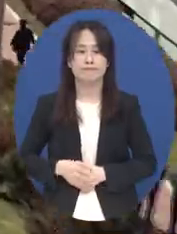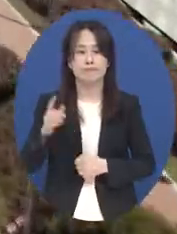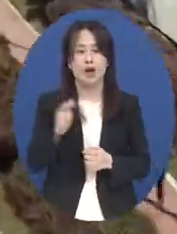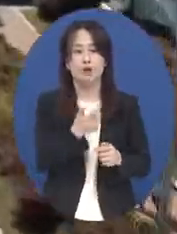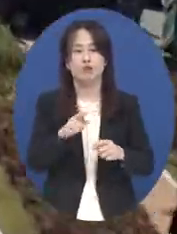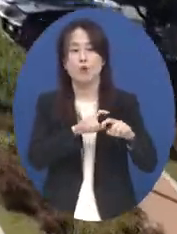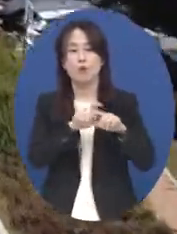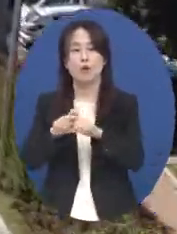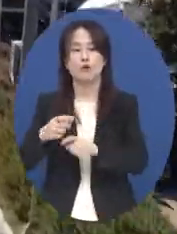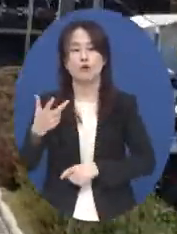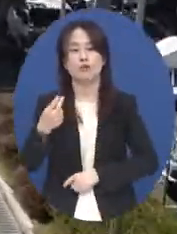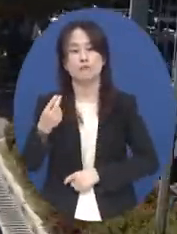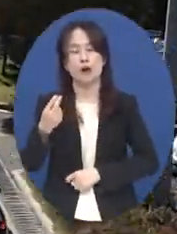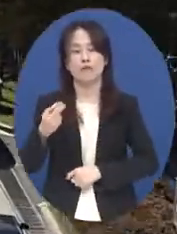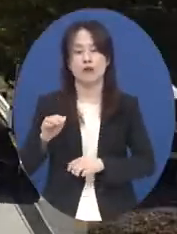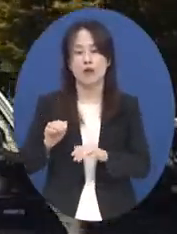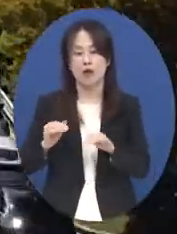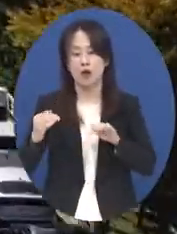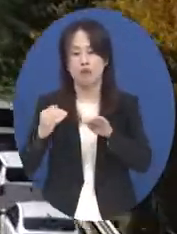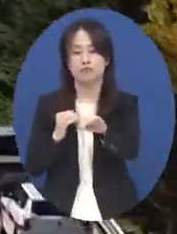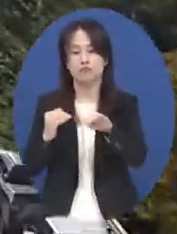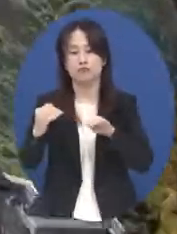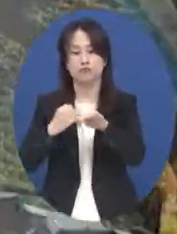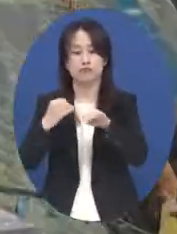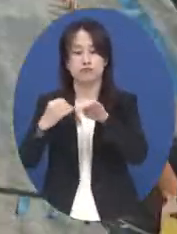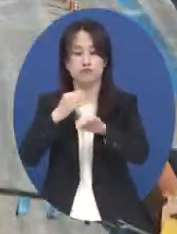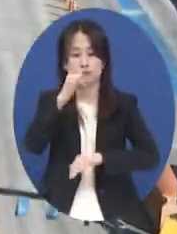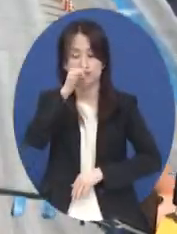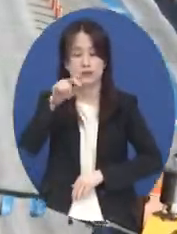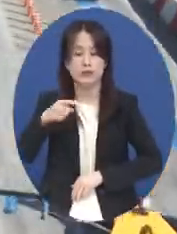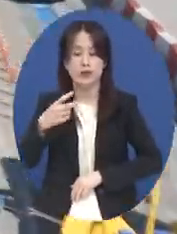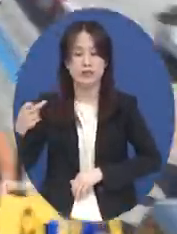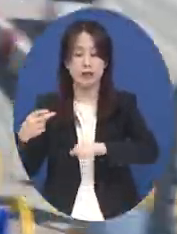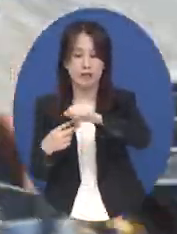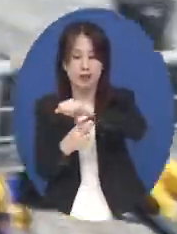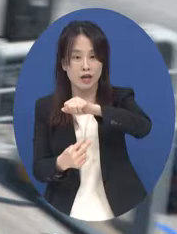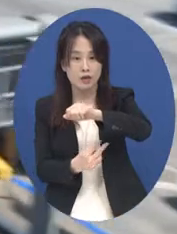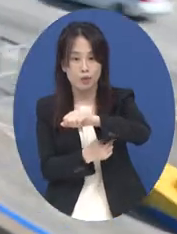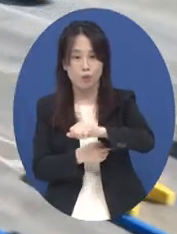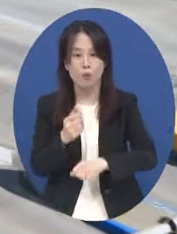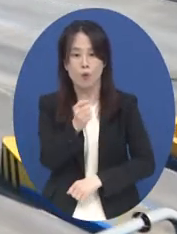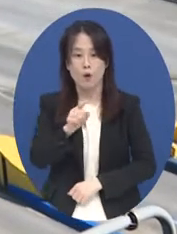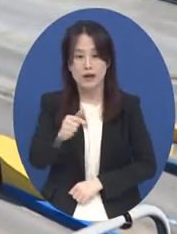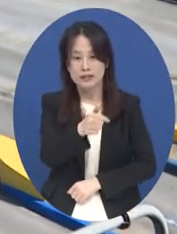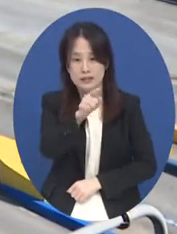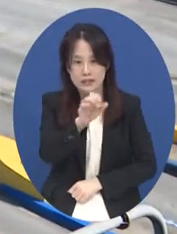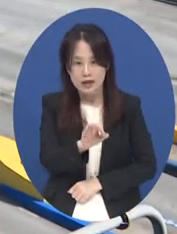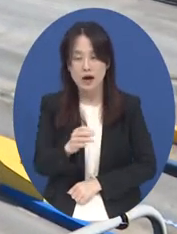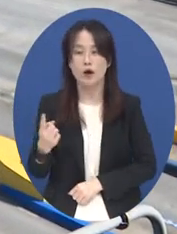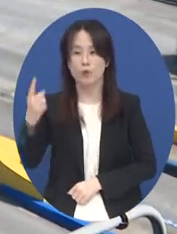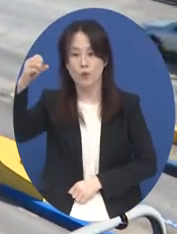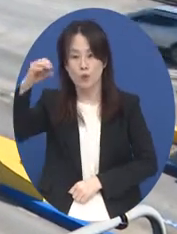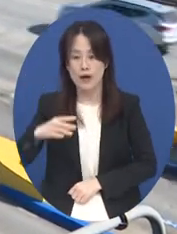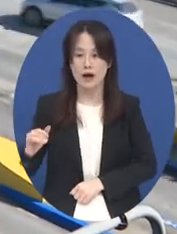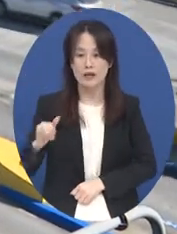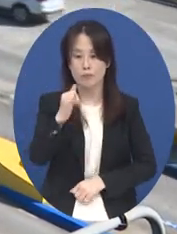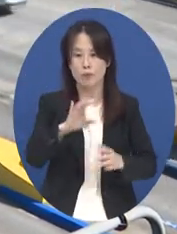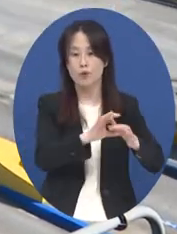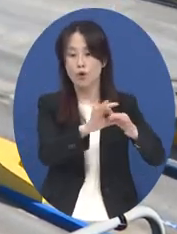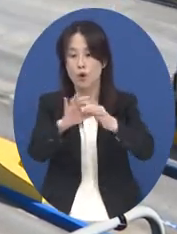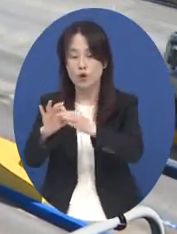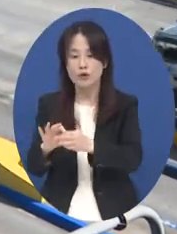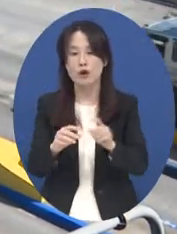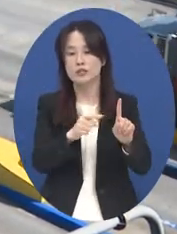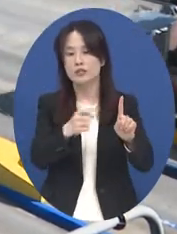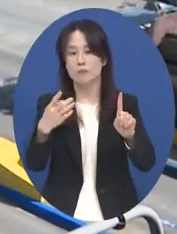하루 평균 7만 대 넘는 차량이 오간 일산대교. 한강을 가로질러 고양시와 김포를 잇는 사실